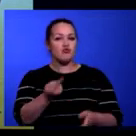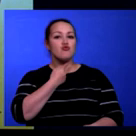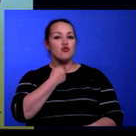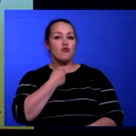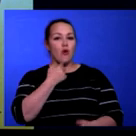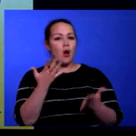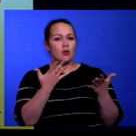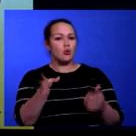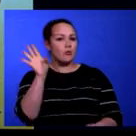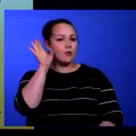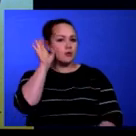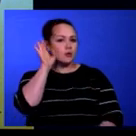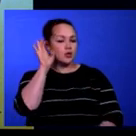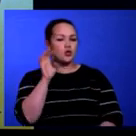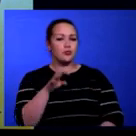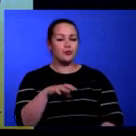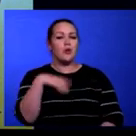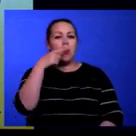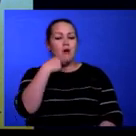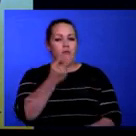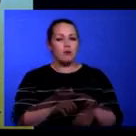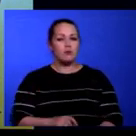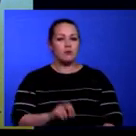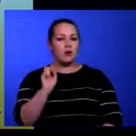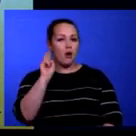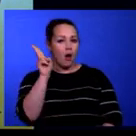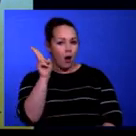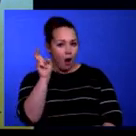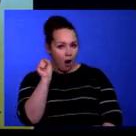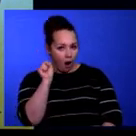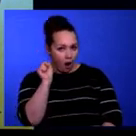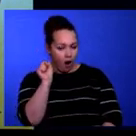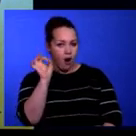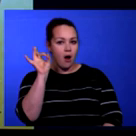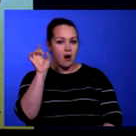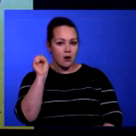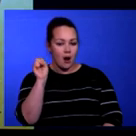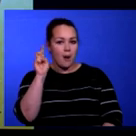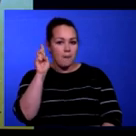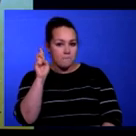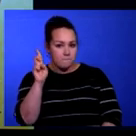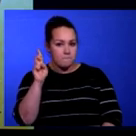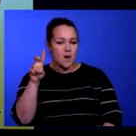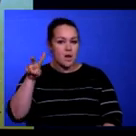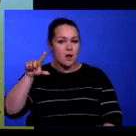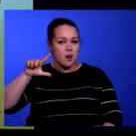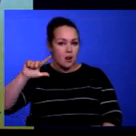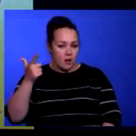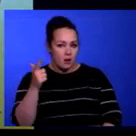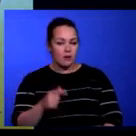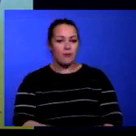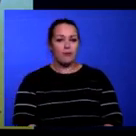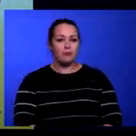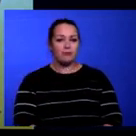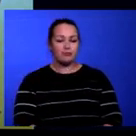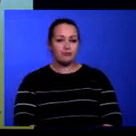при произношении этого слова кгб или а теперь